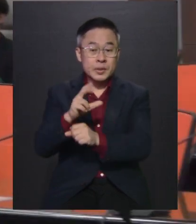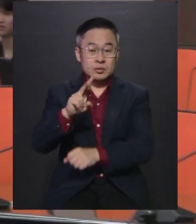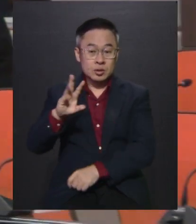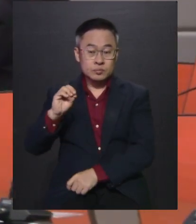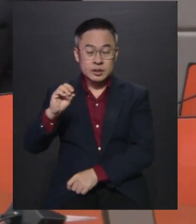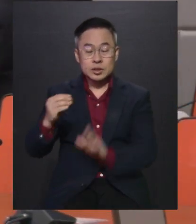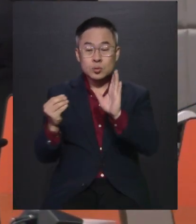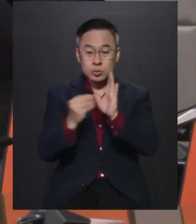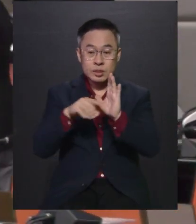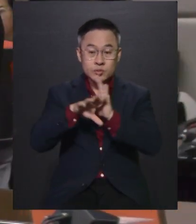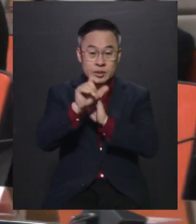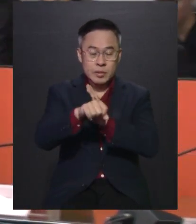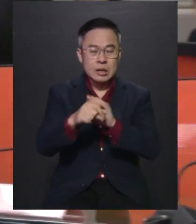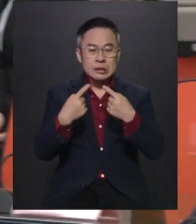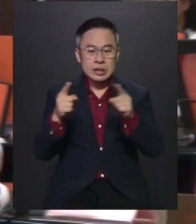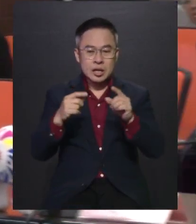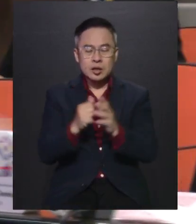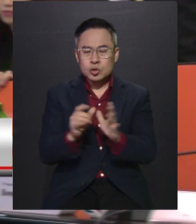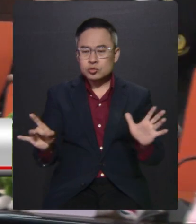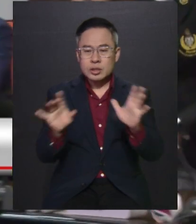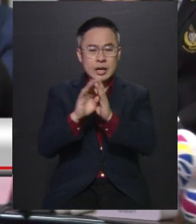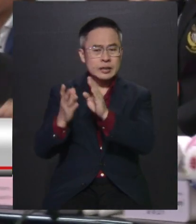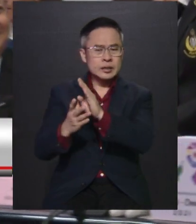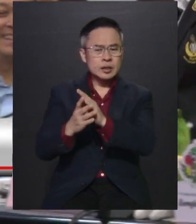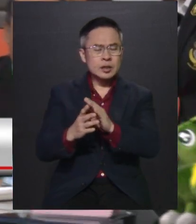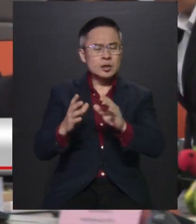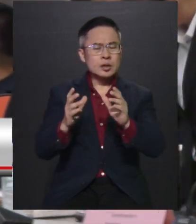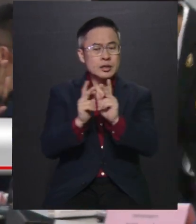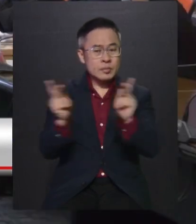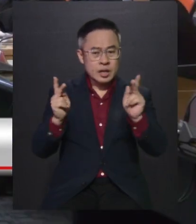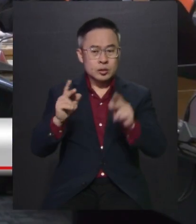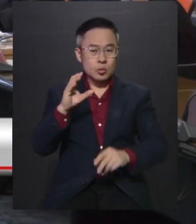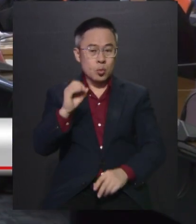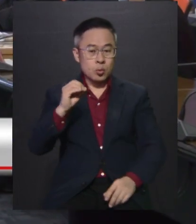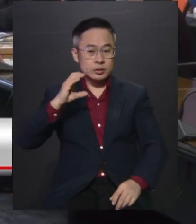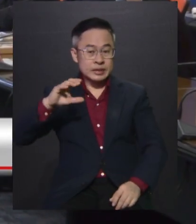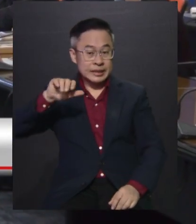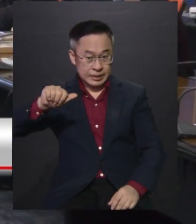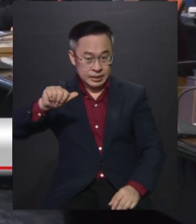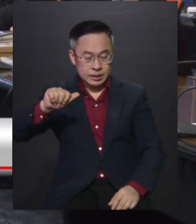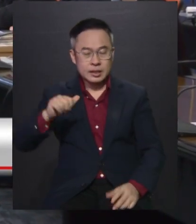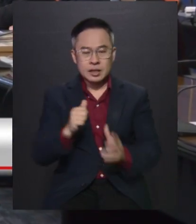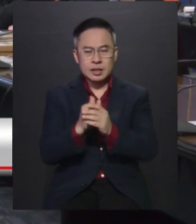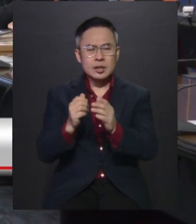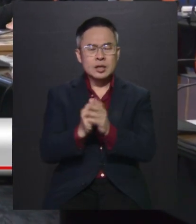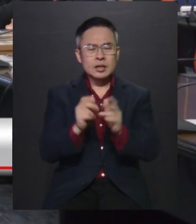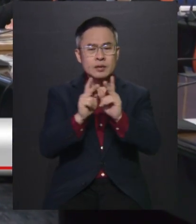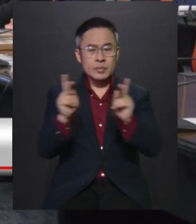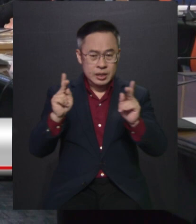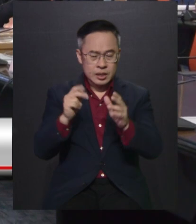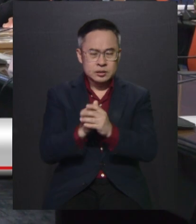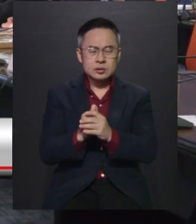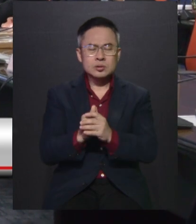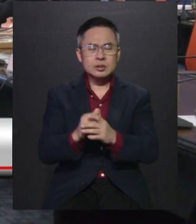าพแต่ล่าสุดครับสภาโอลิมปิกแห่งเอเชียหรือว่า OCA นะครับก็ได้ส่งหนังสือถึงประเทศไทยครับเพื่อขอให้โยกโปรแกรมดังกล่